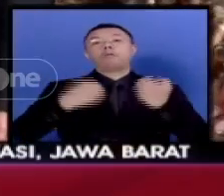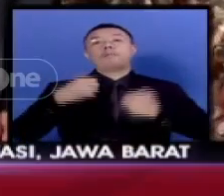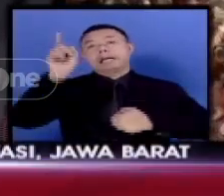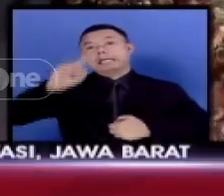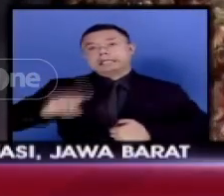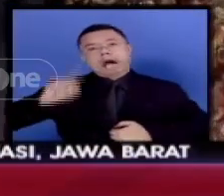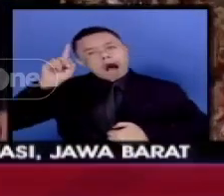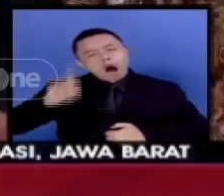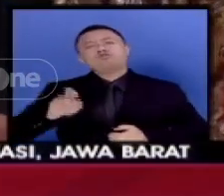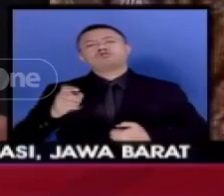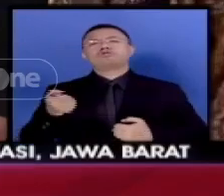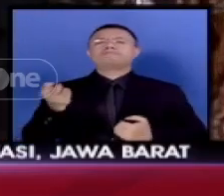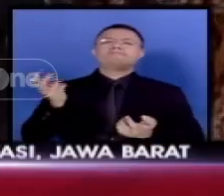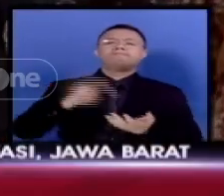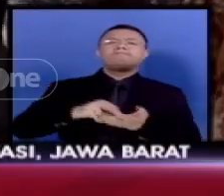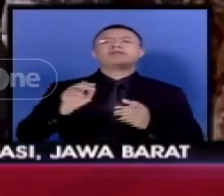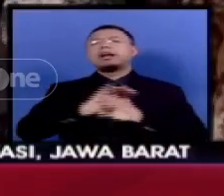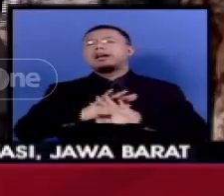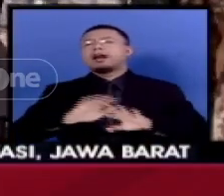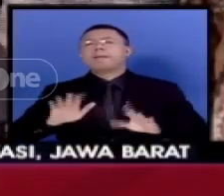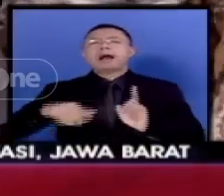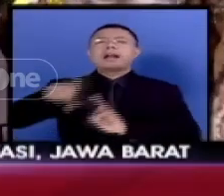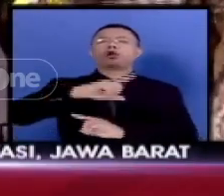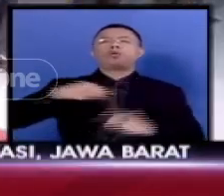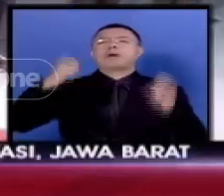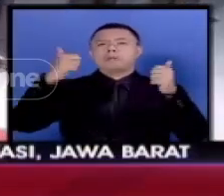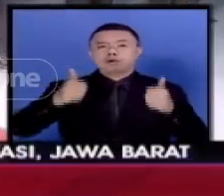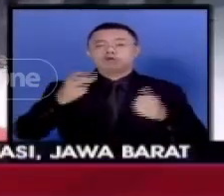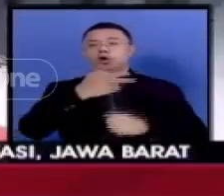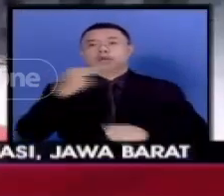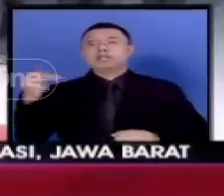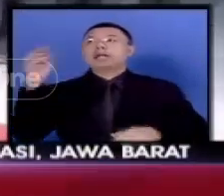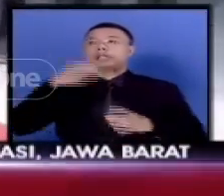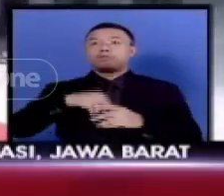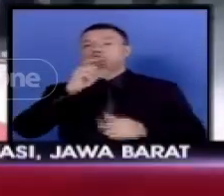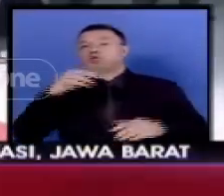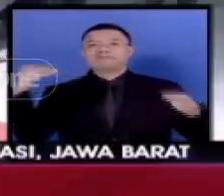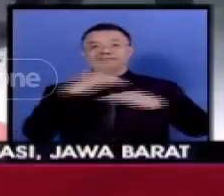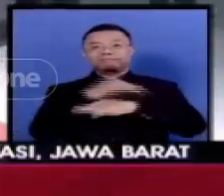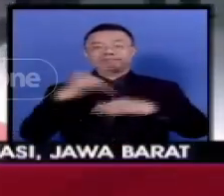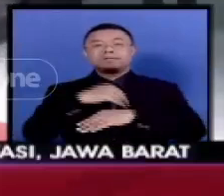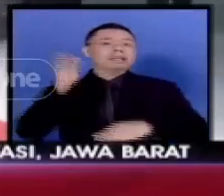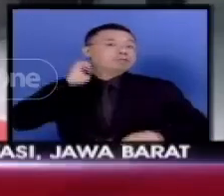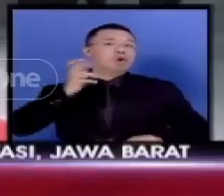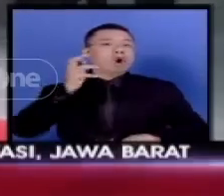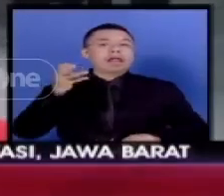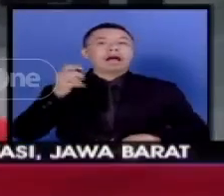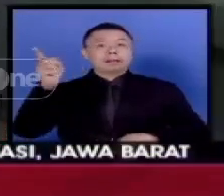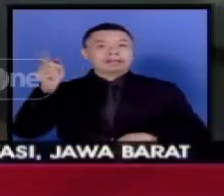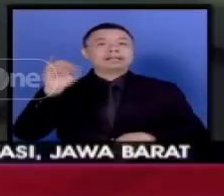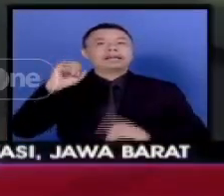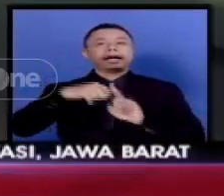harus menjadi moda transportasi ramah lingkungan utama di tanah air dan juga untuk transportasi ibukota negara beserta